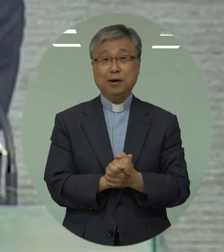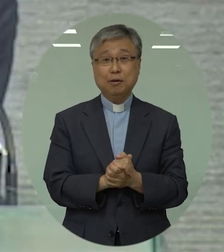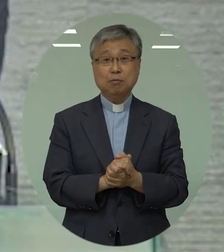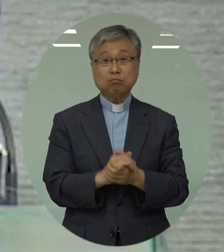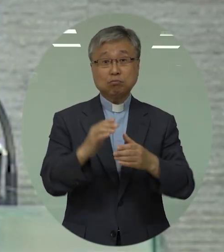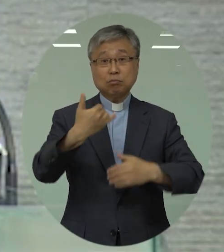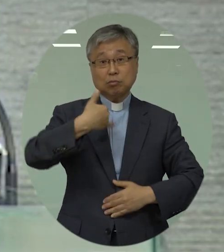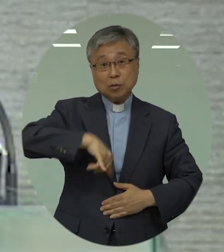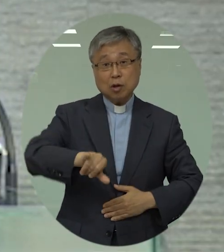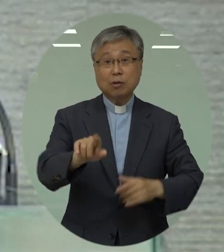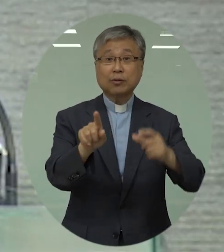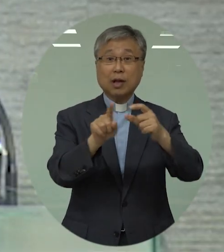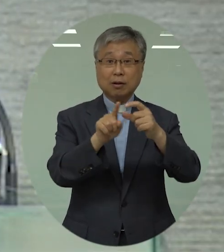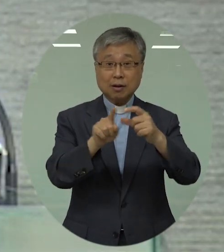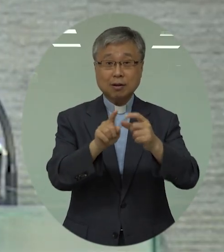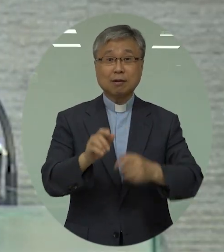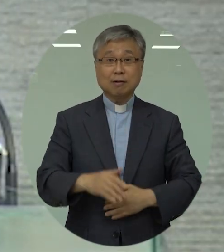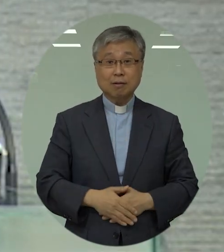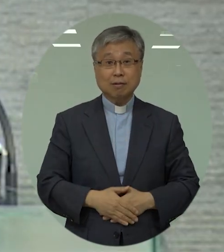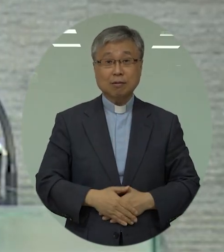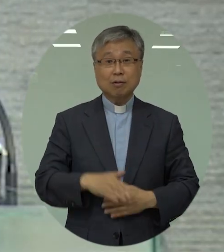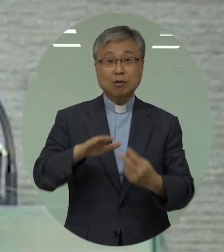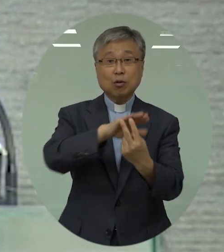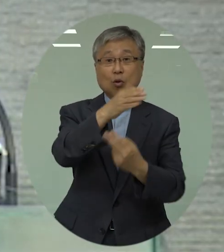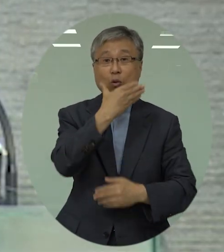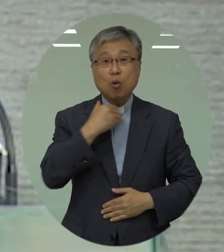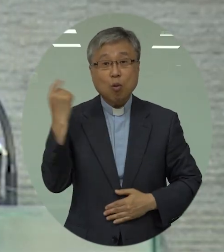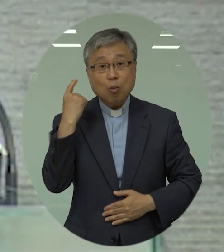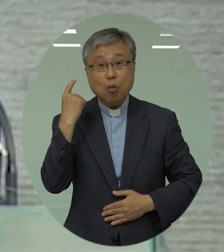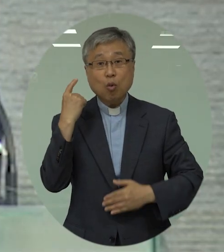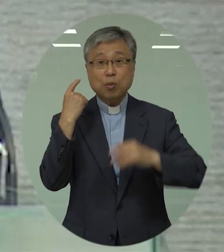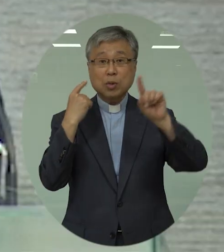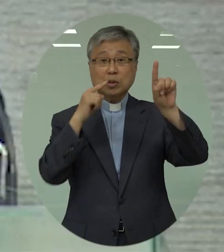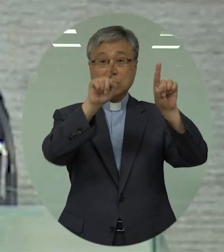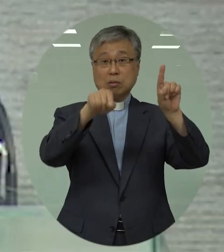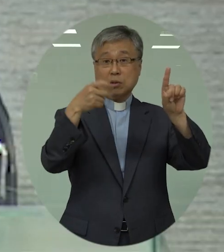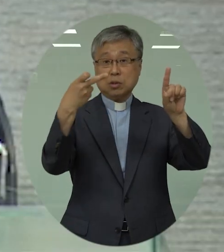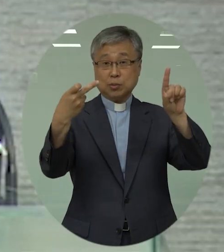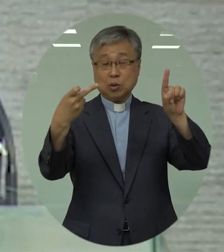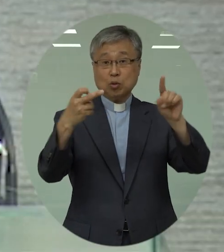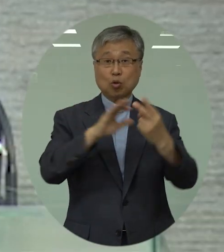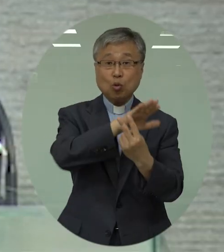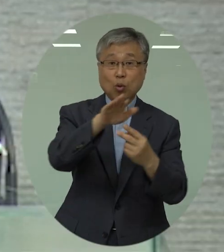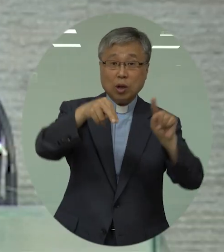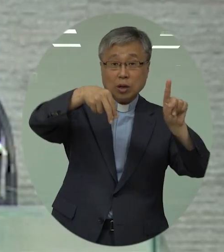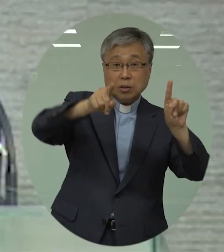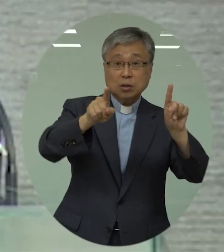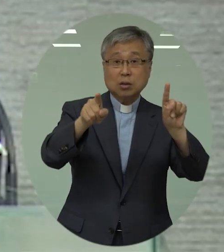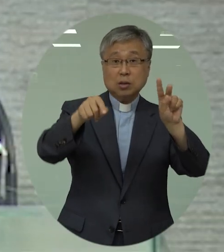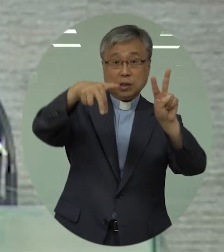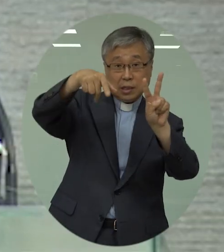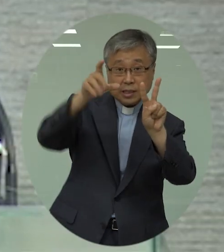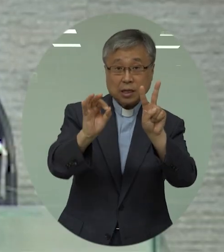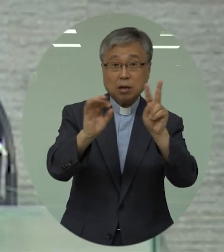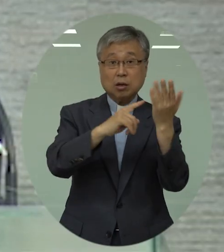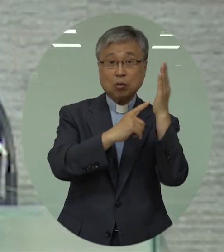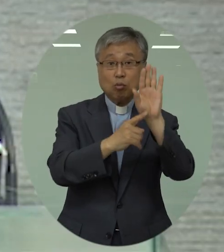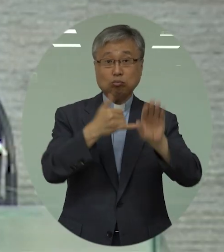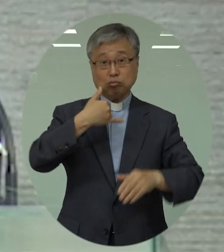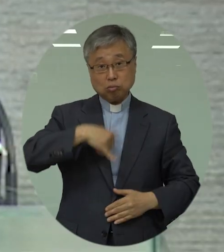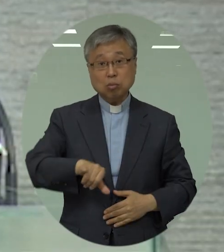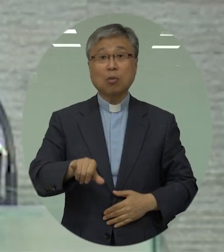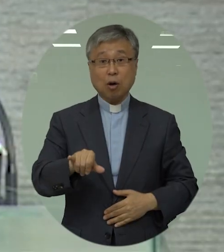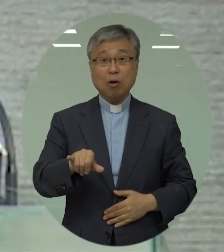근데 이 자녀라는 단어가 요한복음 1장 12절 또 요한일서 2장에 나오는